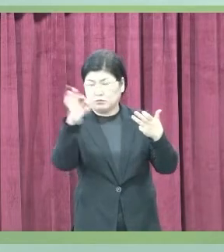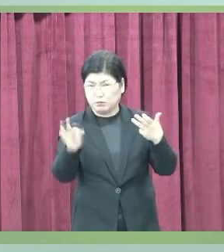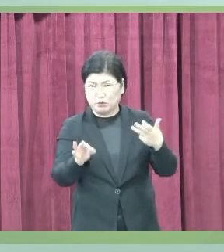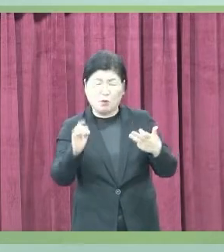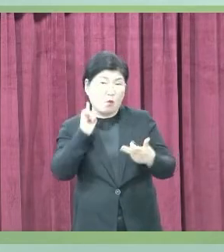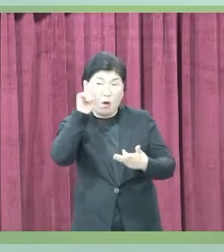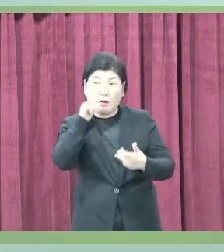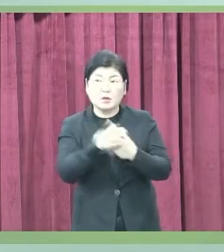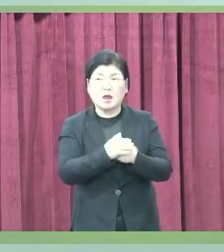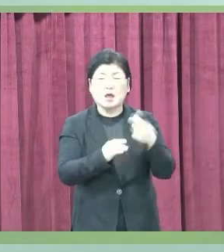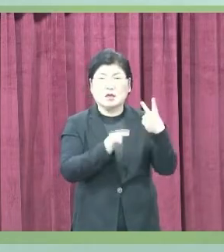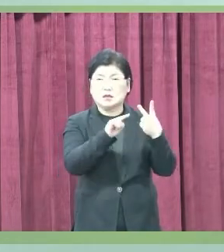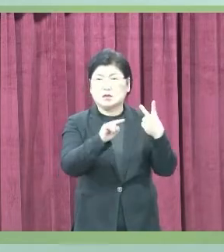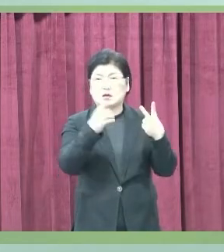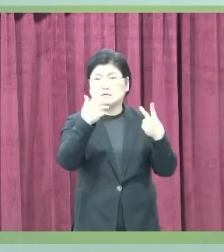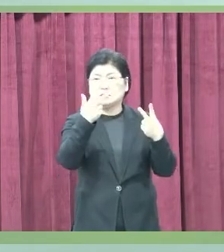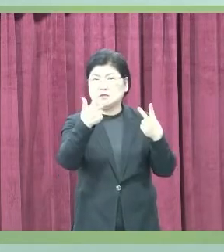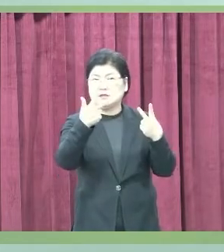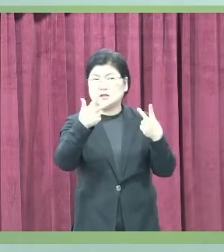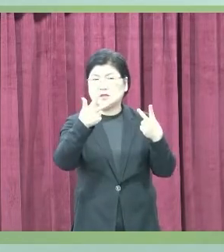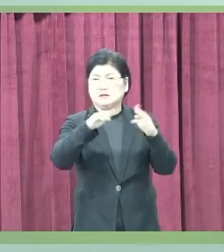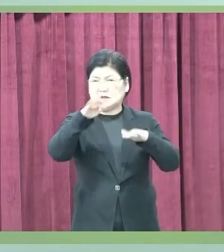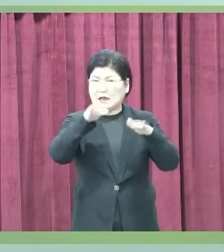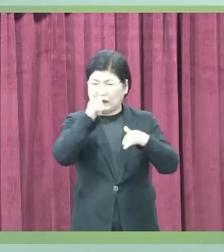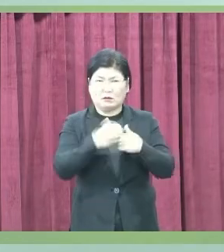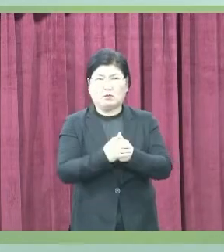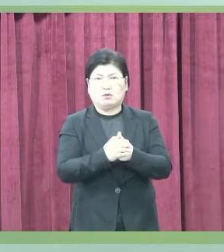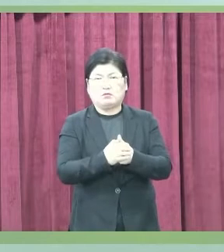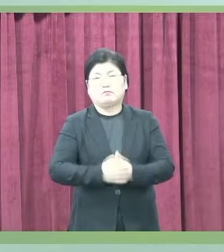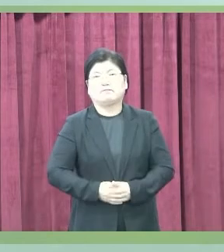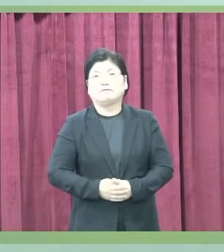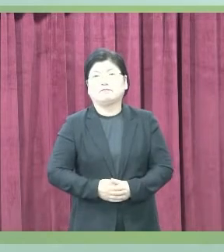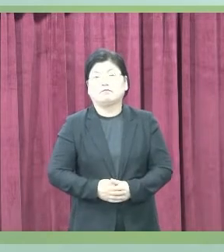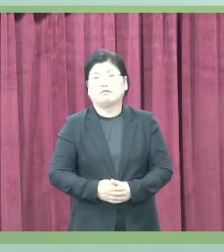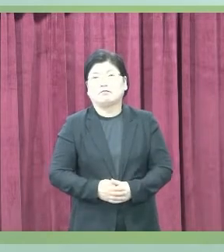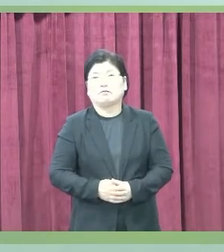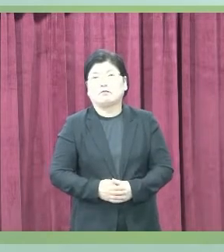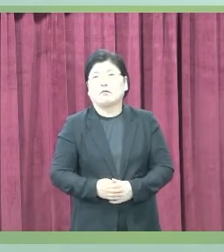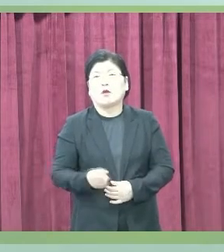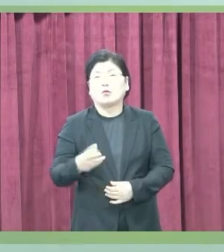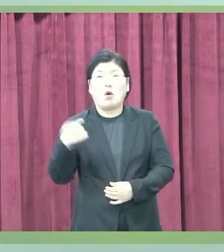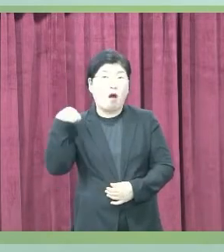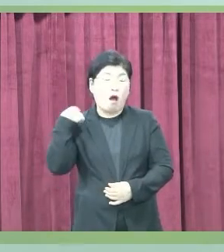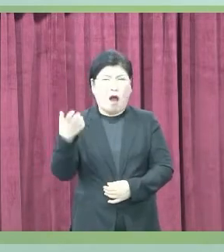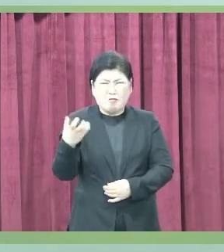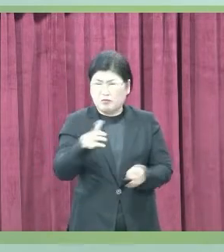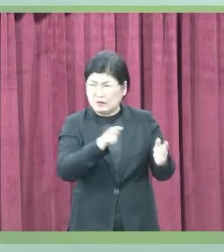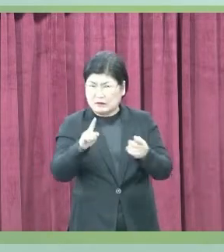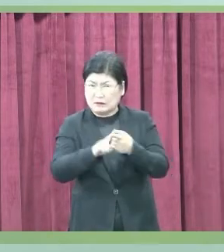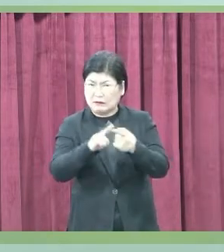2.7배 정도 장애인과 차이가 납니다. 그리고 당뇨는 여기 순위에 올라오지 않았죠. 그다음에 등통증 같은 경우 여기는